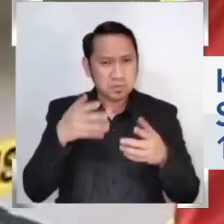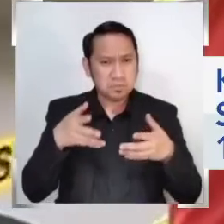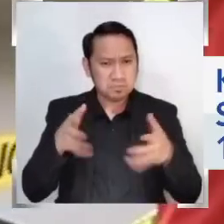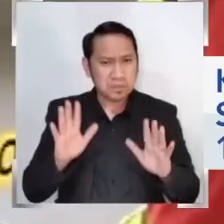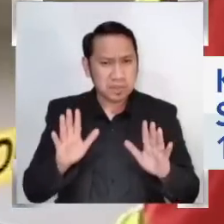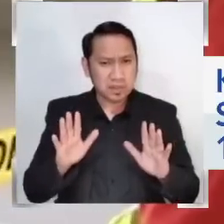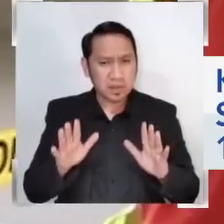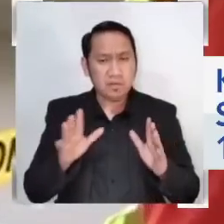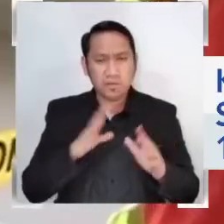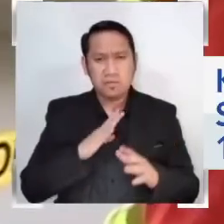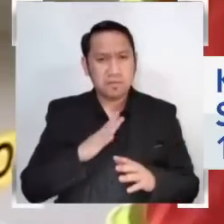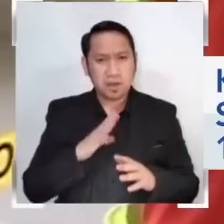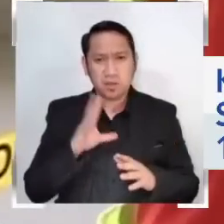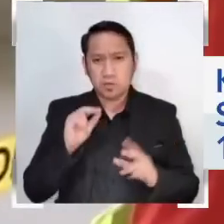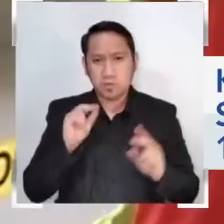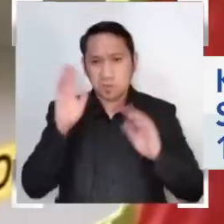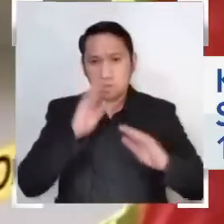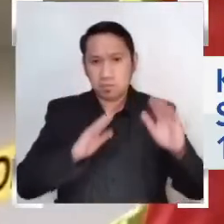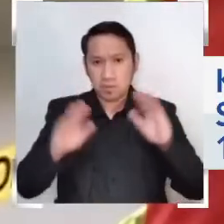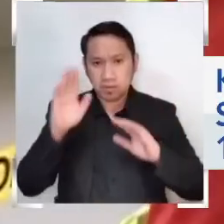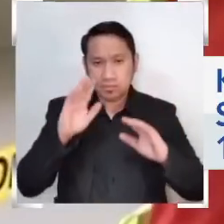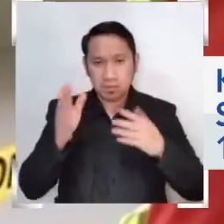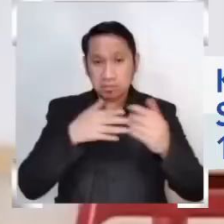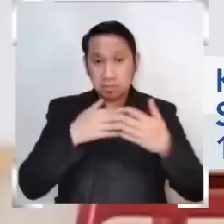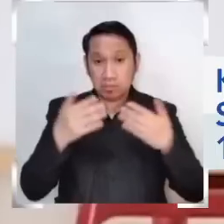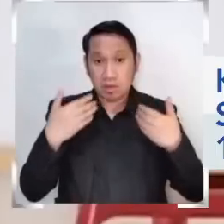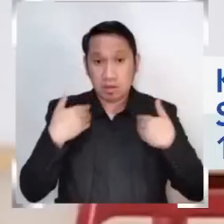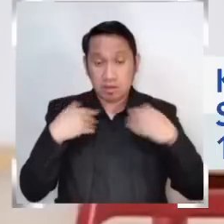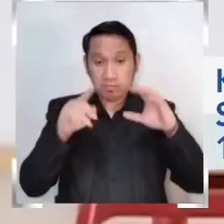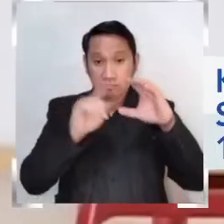okay siya for landing, yung permission kagabi. Yes, po.